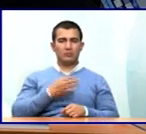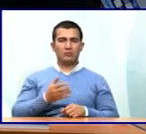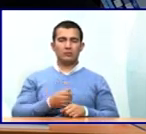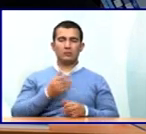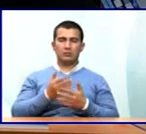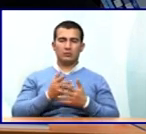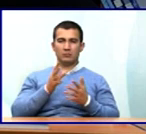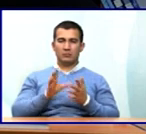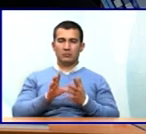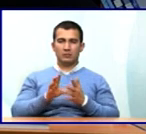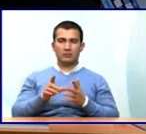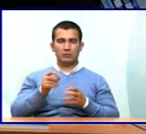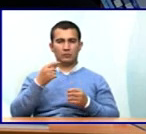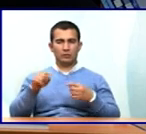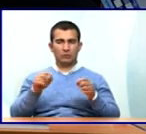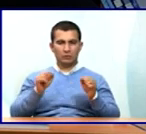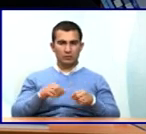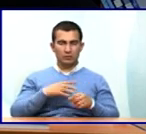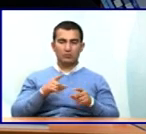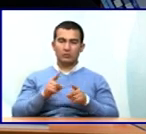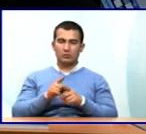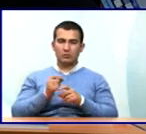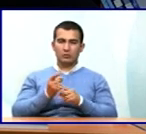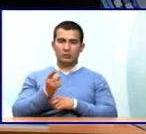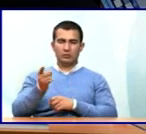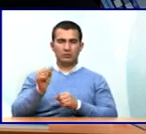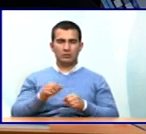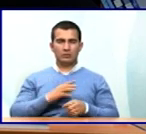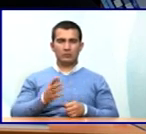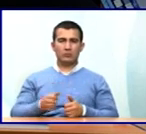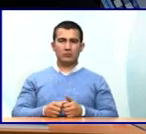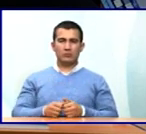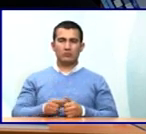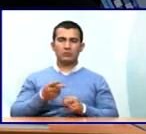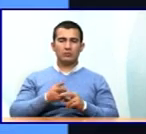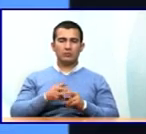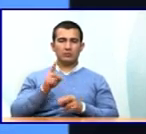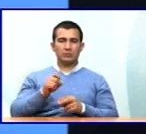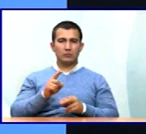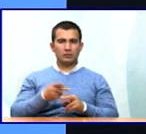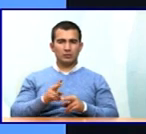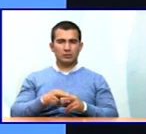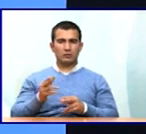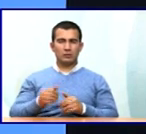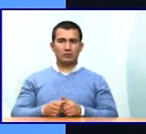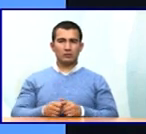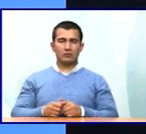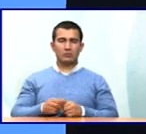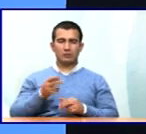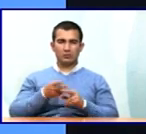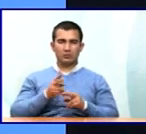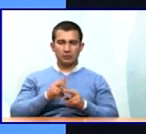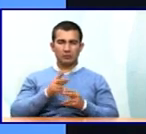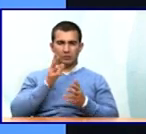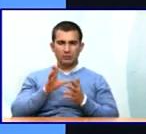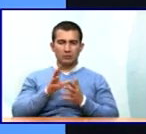har xil bo'lsa, demak, ular bir-biridan uzoqlashayotganligini ko'rish mumkin. Bu nimaga bog'liq? Bu mana shu